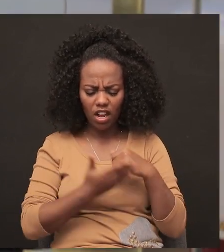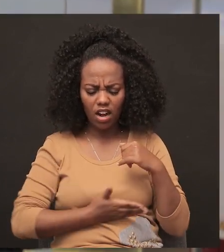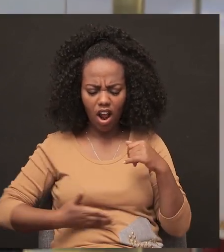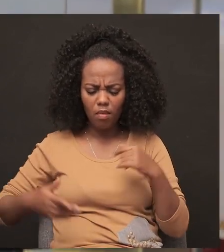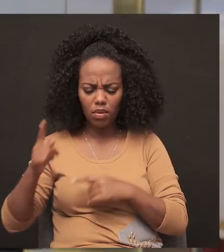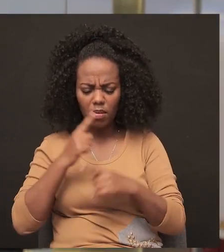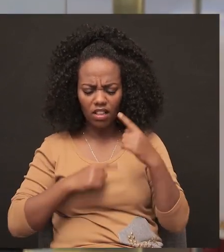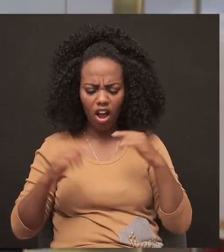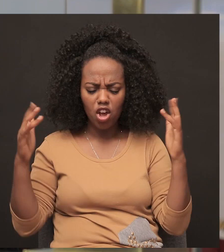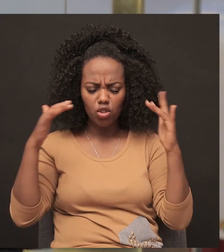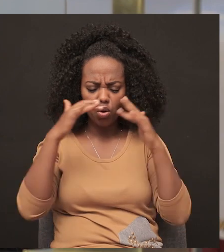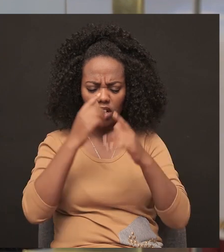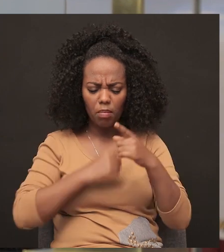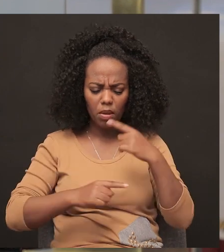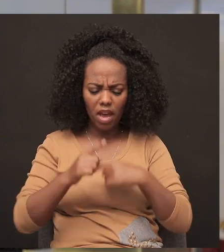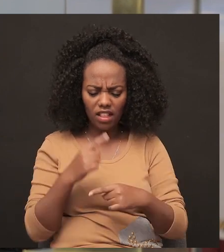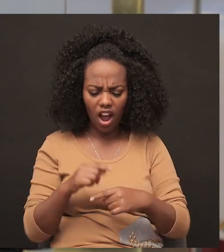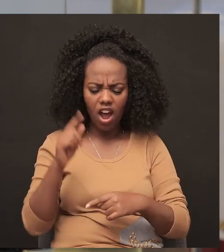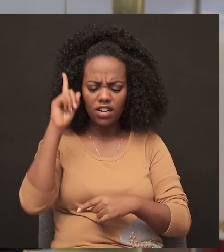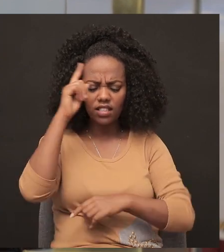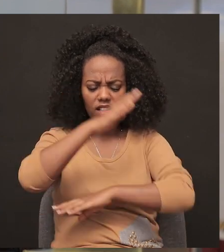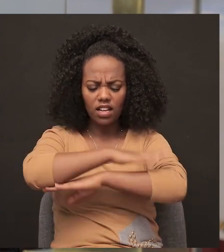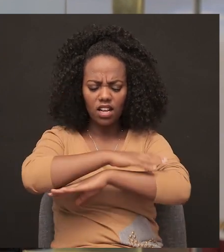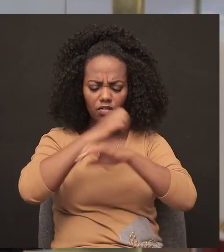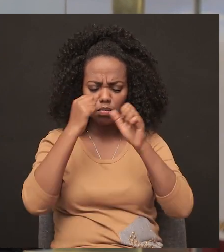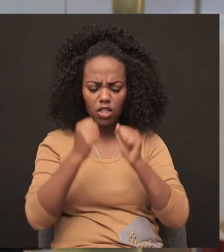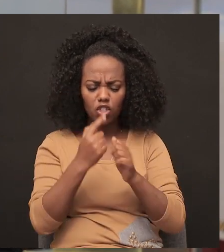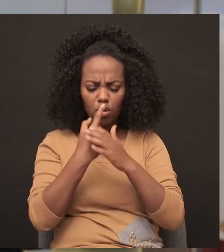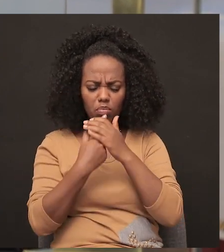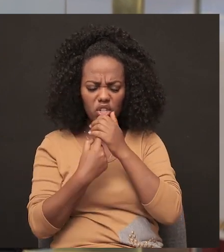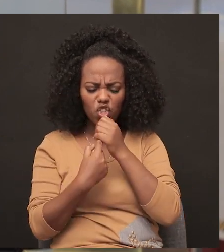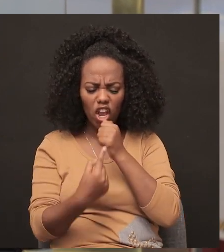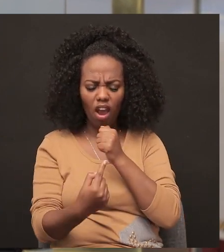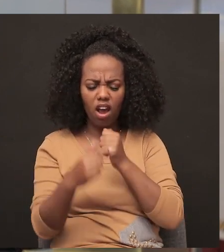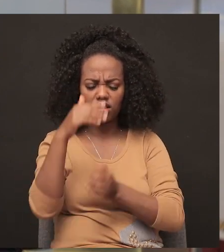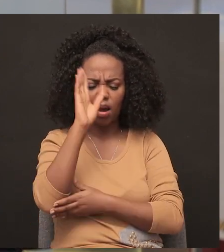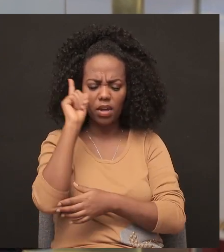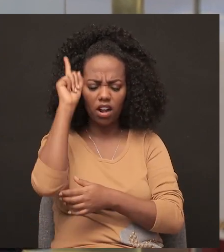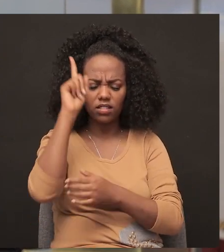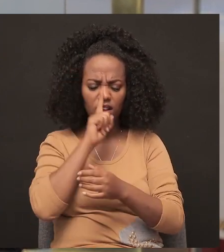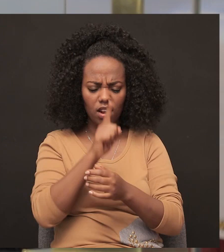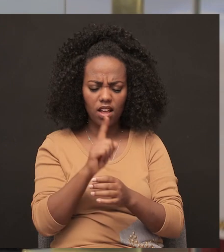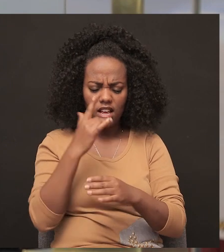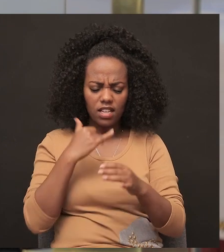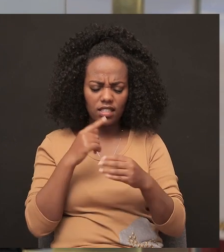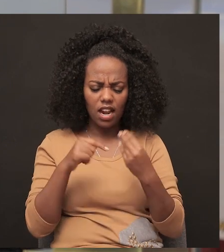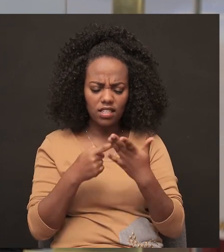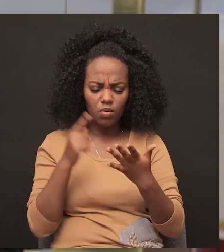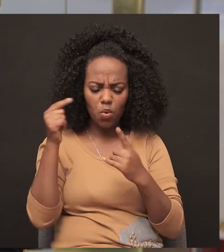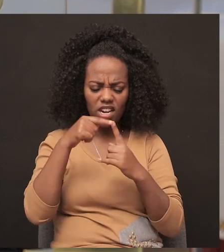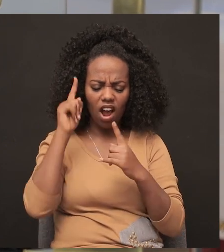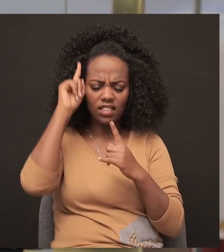ረሃብ ቢመጣ ጦርነት ቢመጣ ልታሳርፍ የምትችል ብቸኛው እግዚአብሔር አንተ ነህ ስለዚህ ወደ